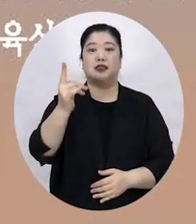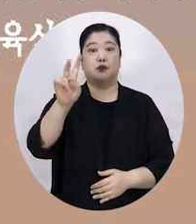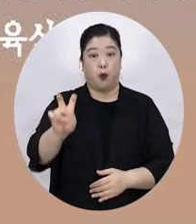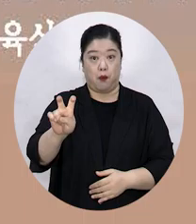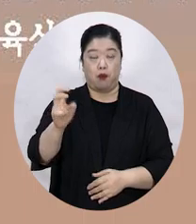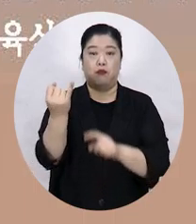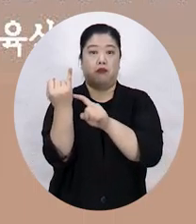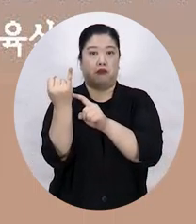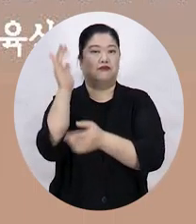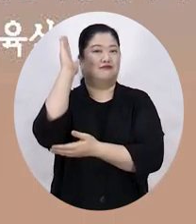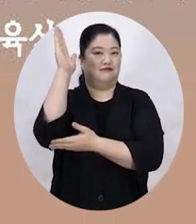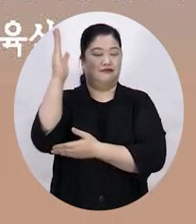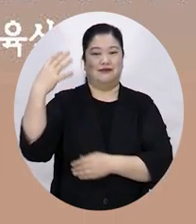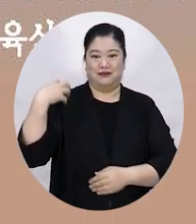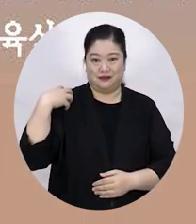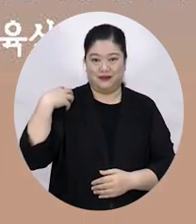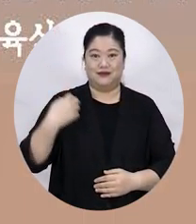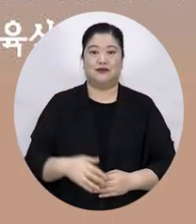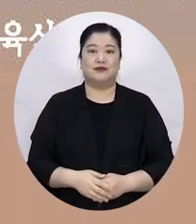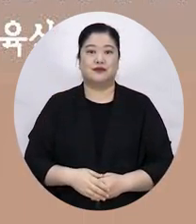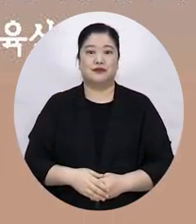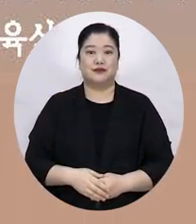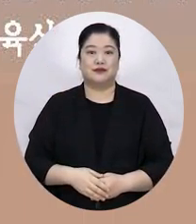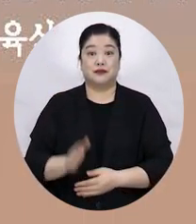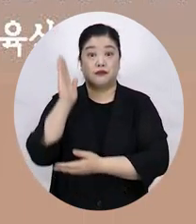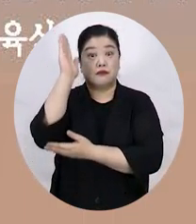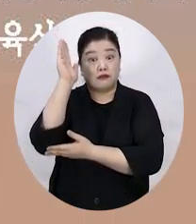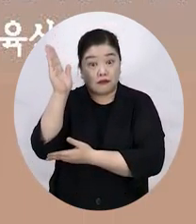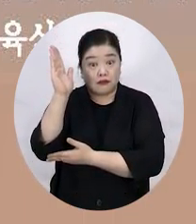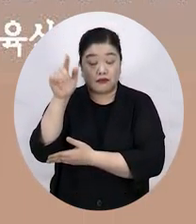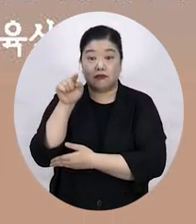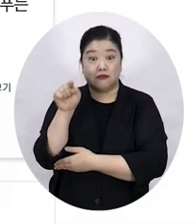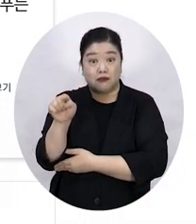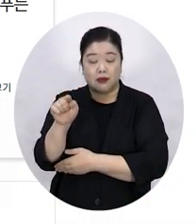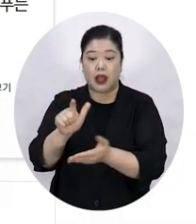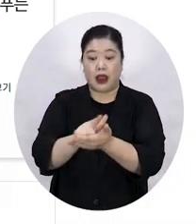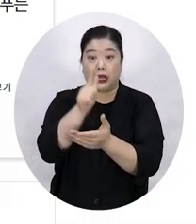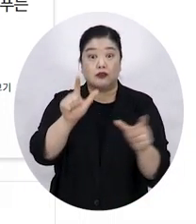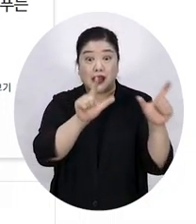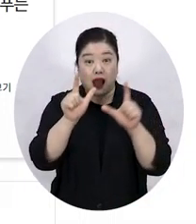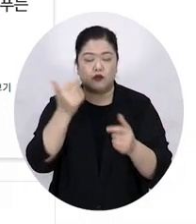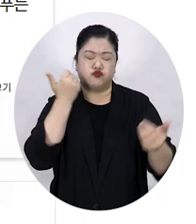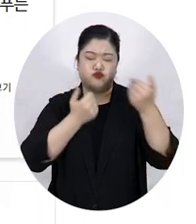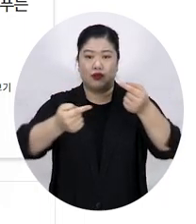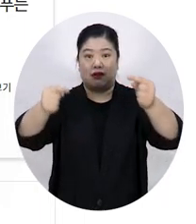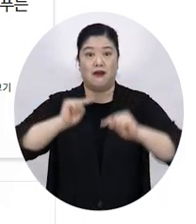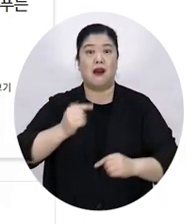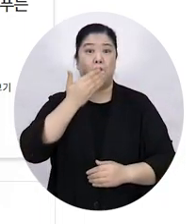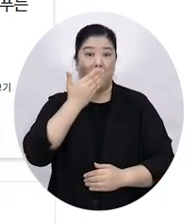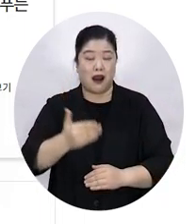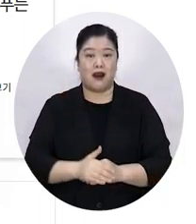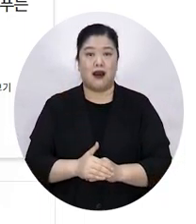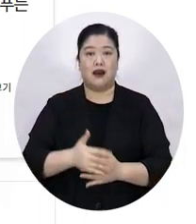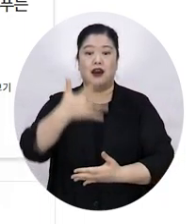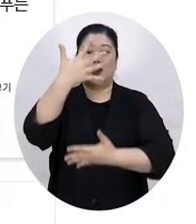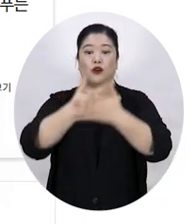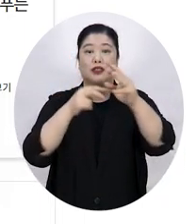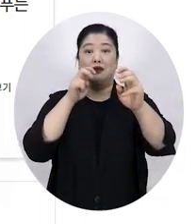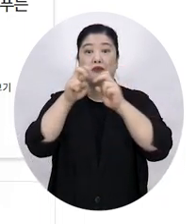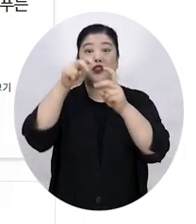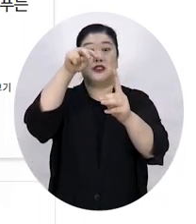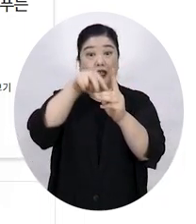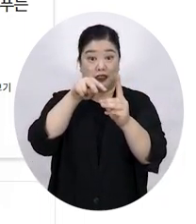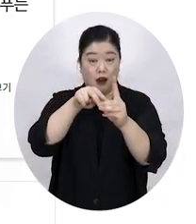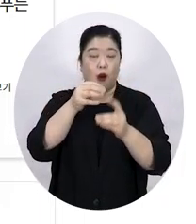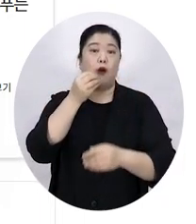교수의 열띤 강의가 진행됩니다 강 전엔 강서 국민이면 누구나 참여할 수 있으며 강서구 영상미디어 센터